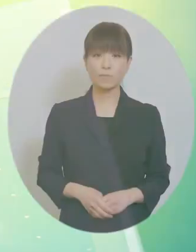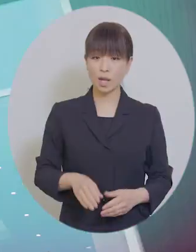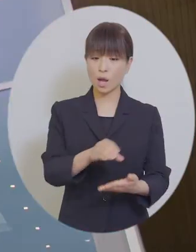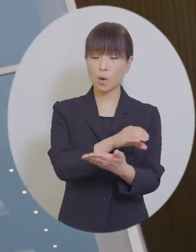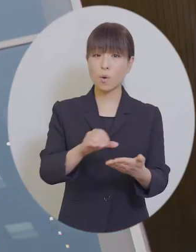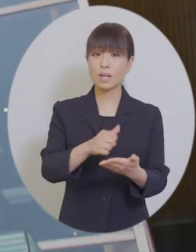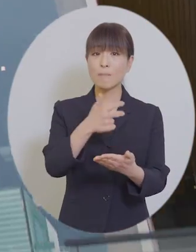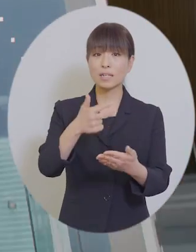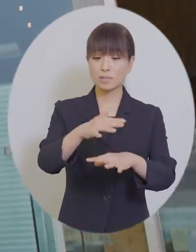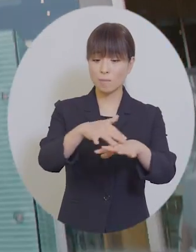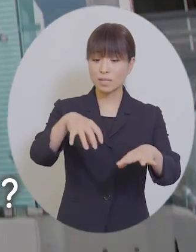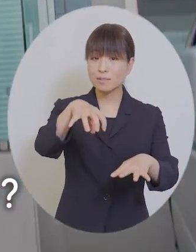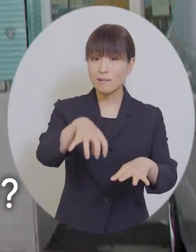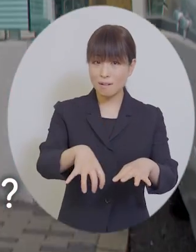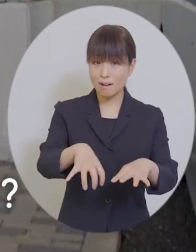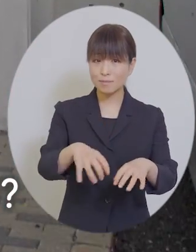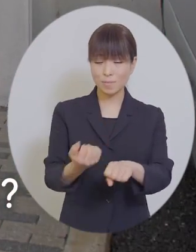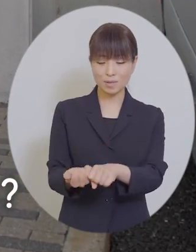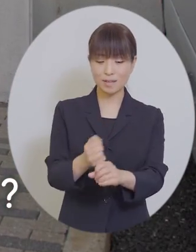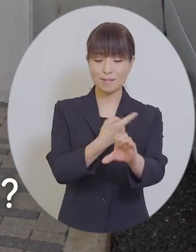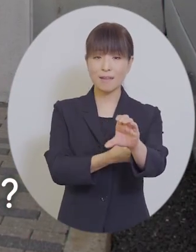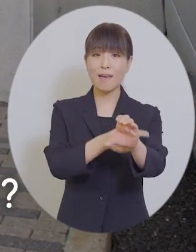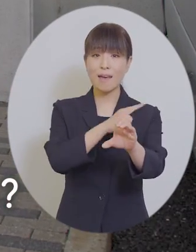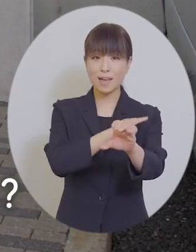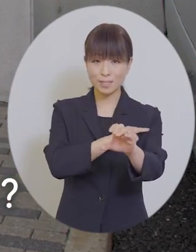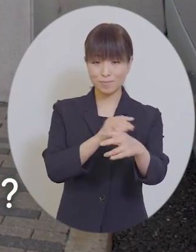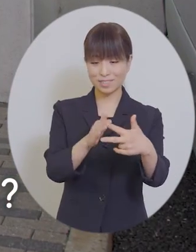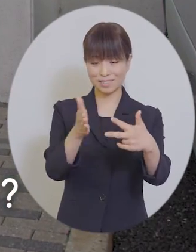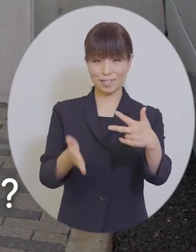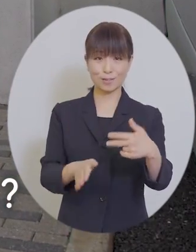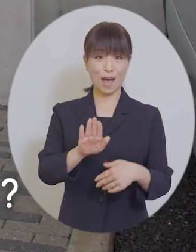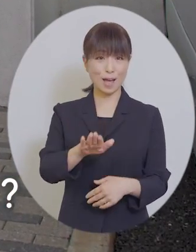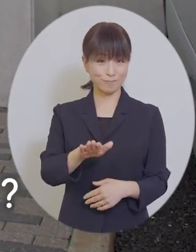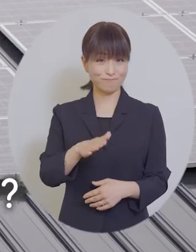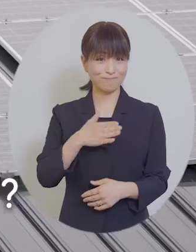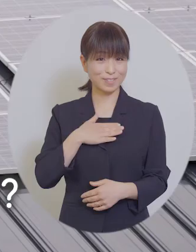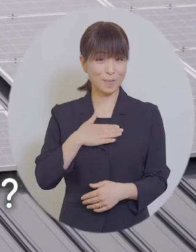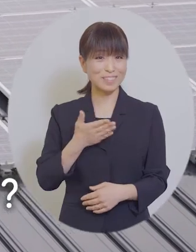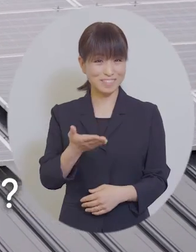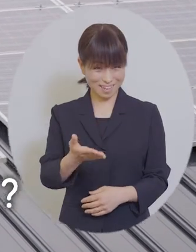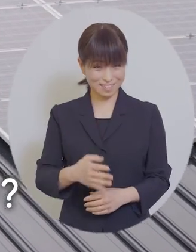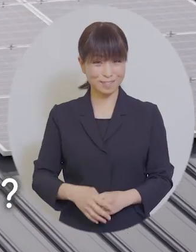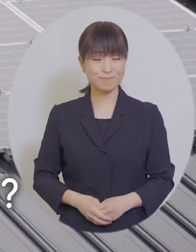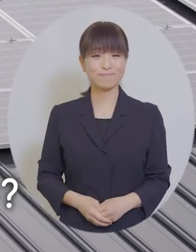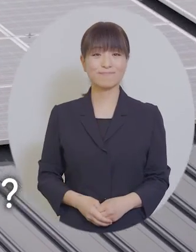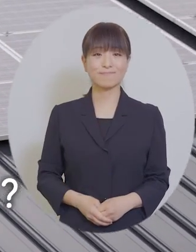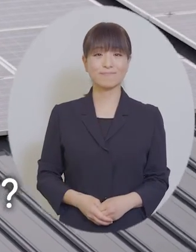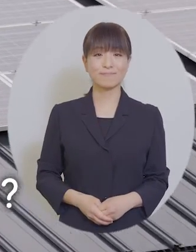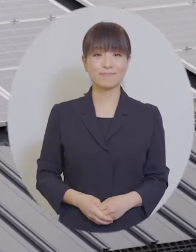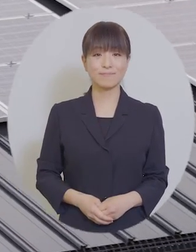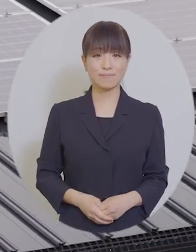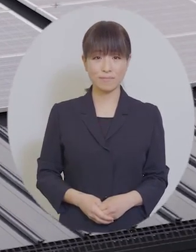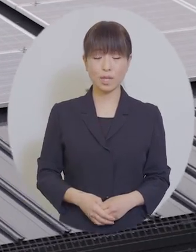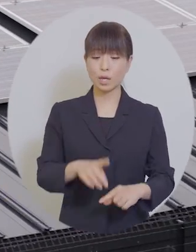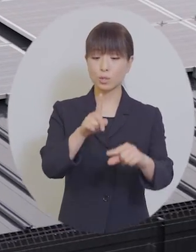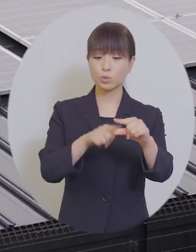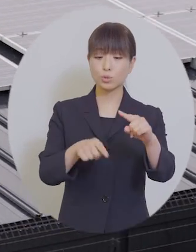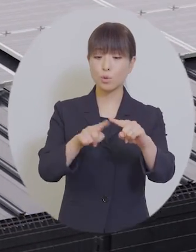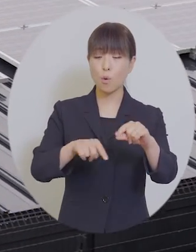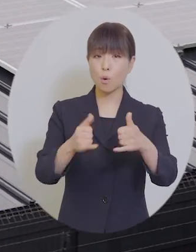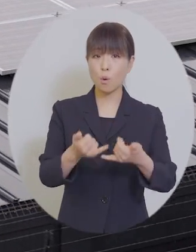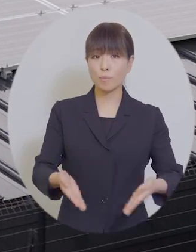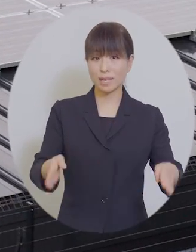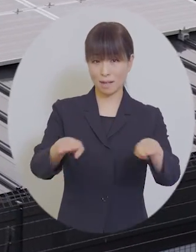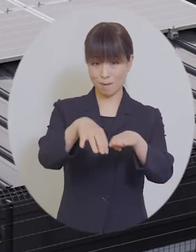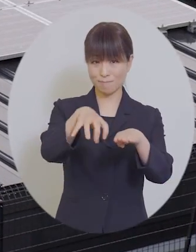郡山市街地にも再生可能エネルギー施設があることを知っていますか？中央公民